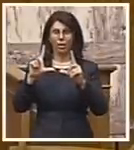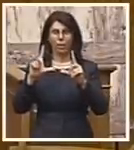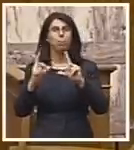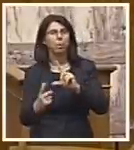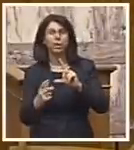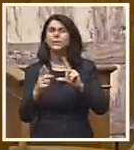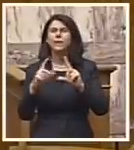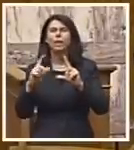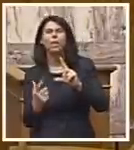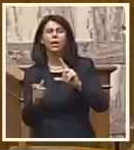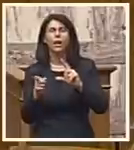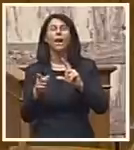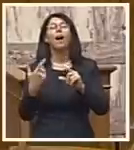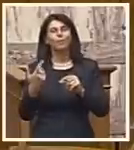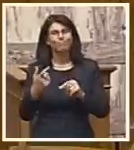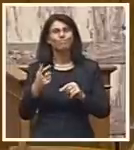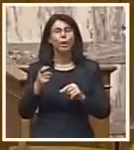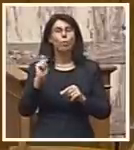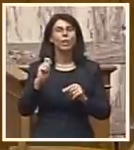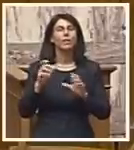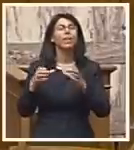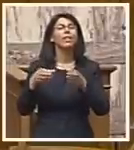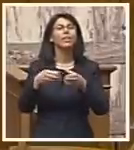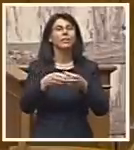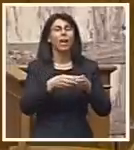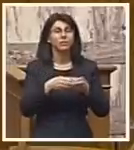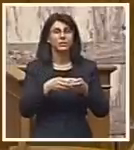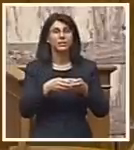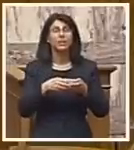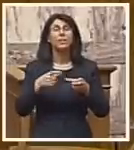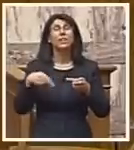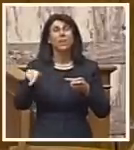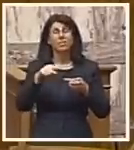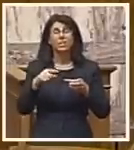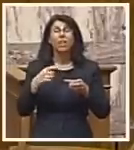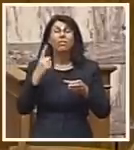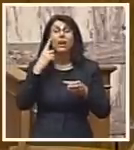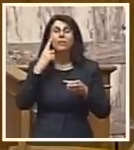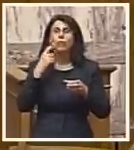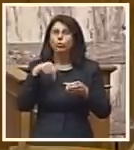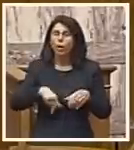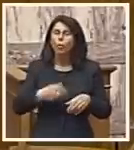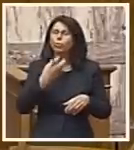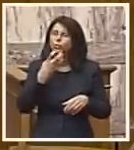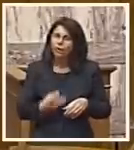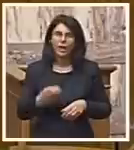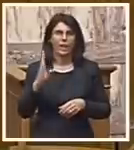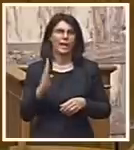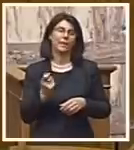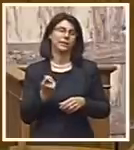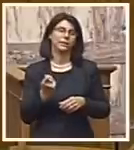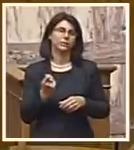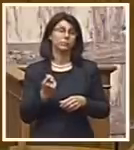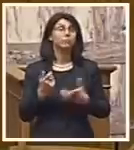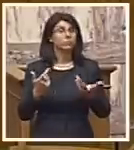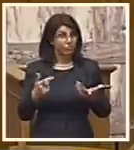εικόνα ότι η πολιτική τάξη στη χώρα μας δεν κατανοεί την σοβαρότητα της κρίσης και